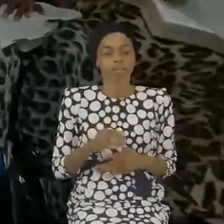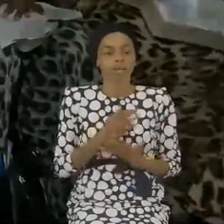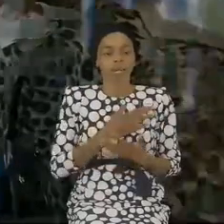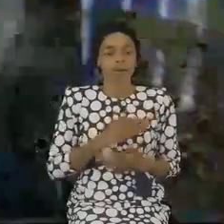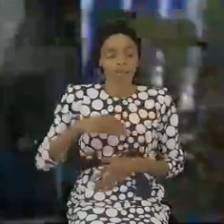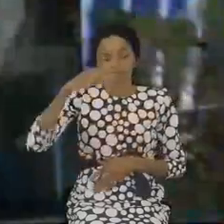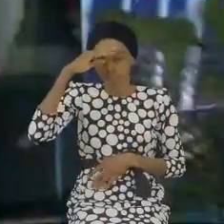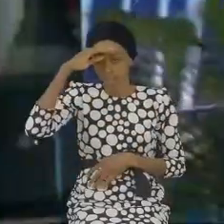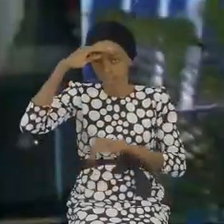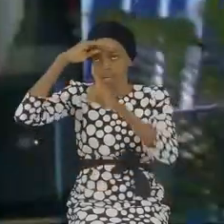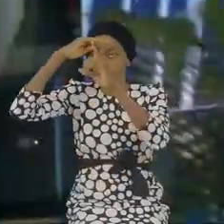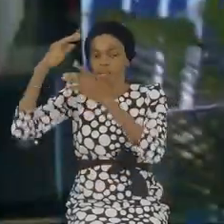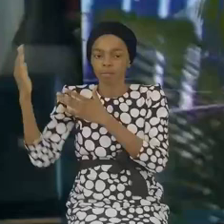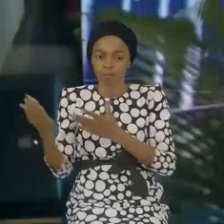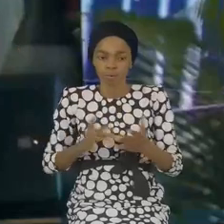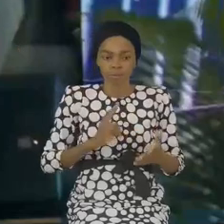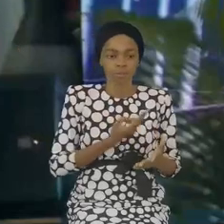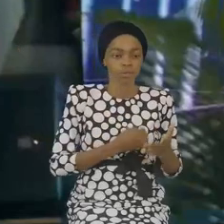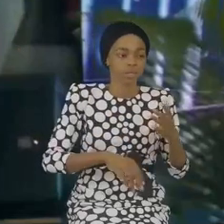Deutéronome 6,